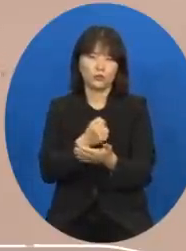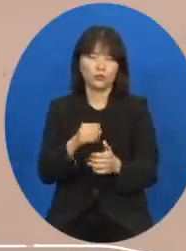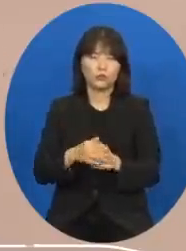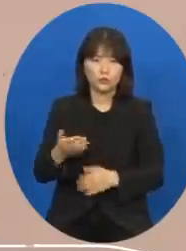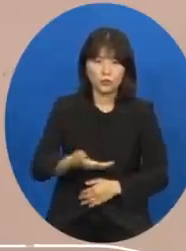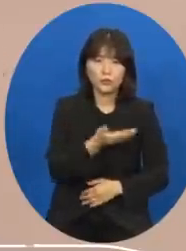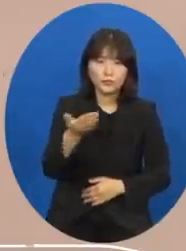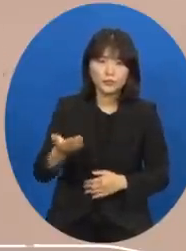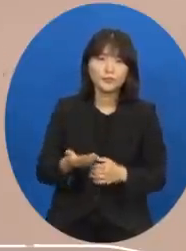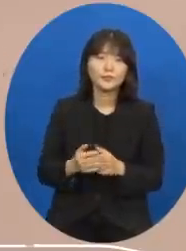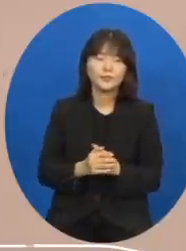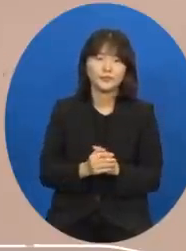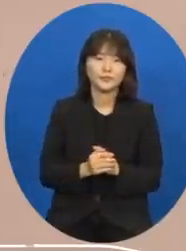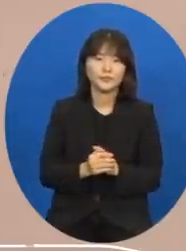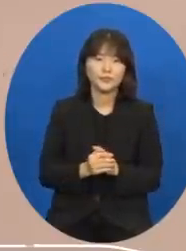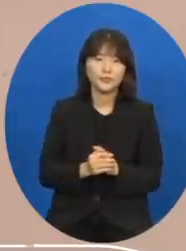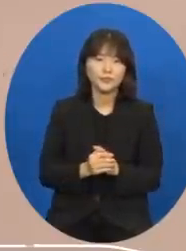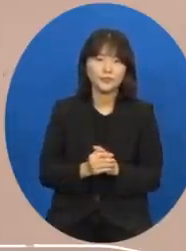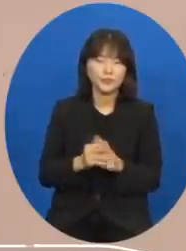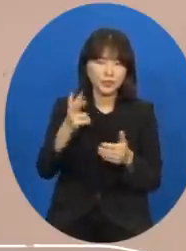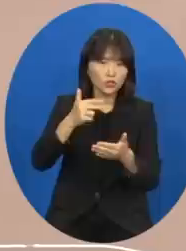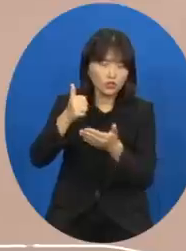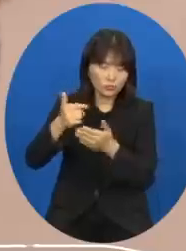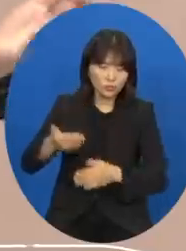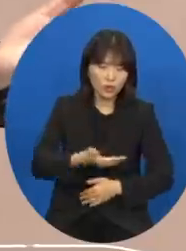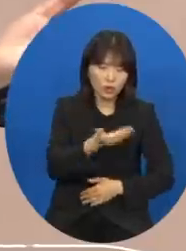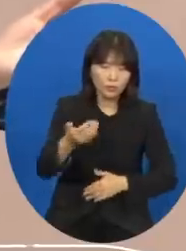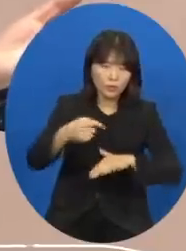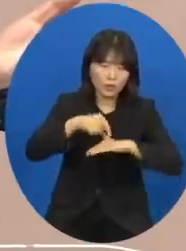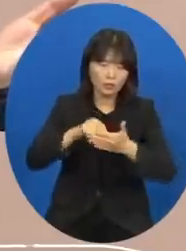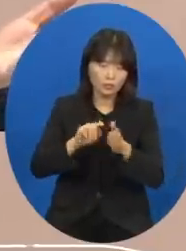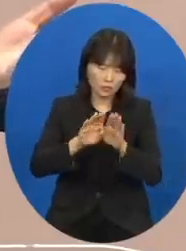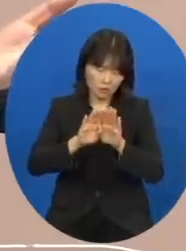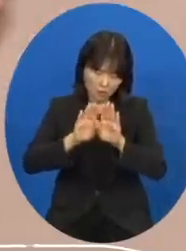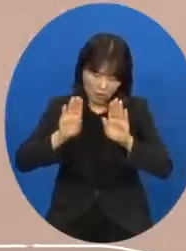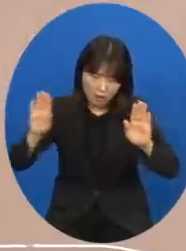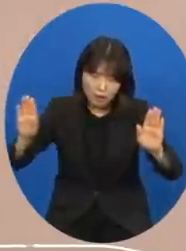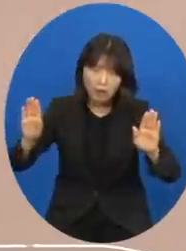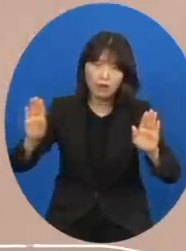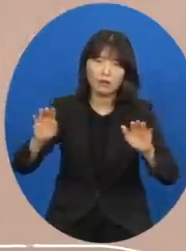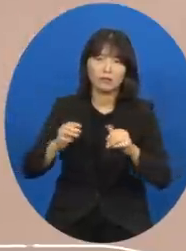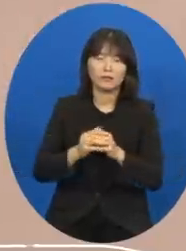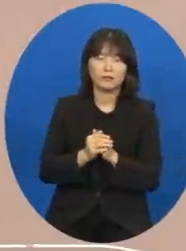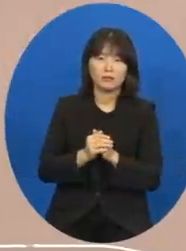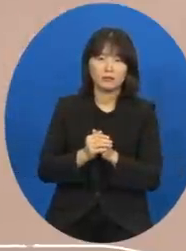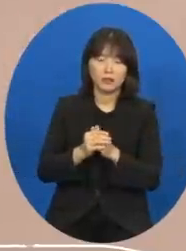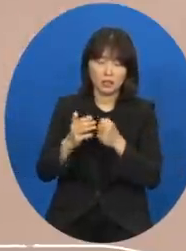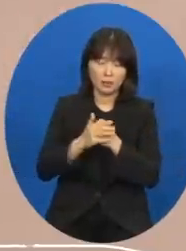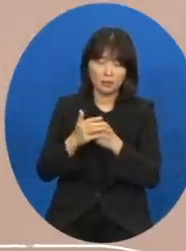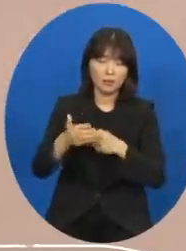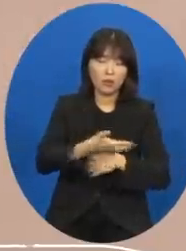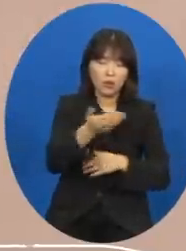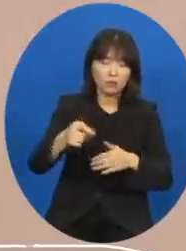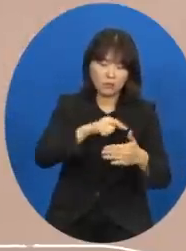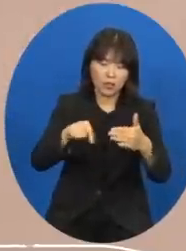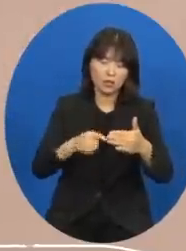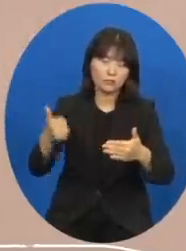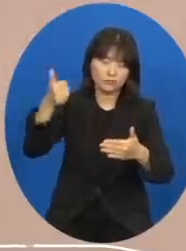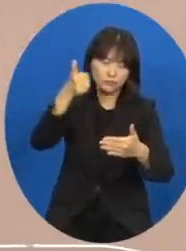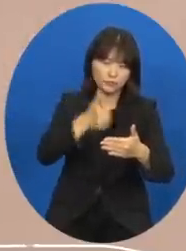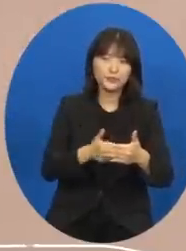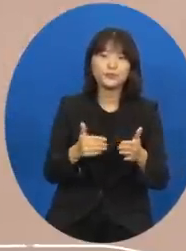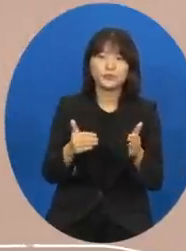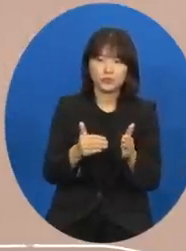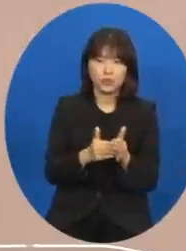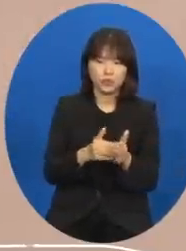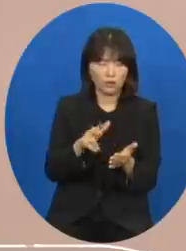여러분, 주님은 여러분에게 마음을 활짝 열고 계세요. 그래서 여러분 안에 오신 거예요.